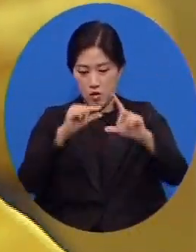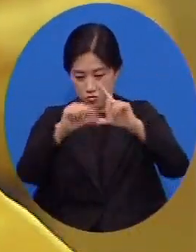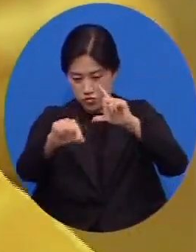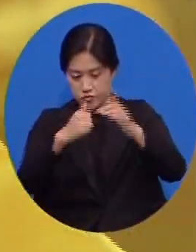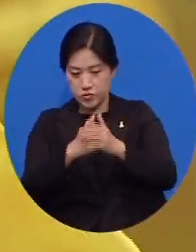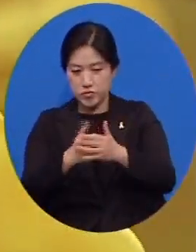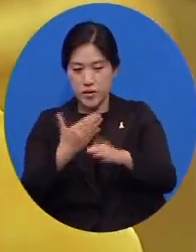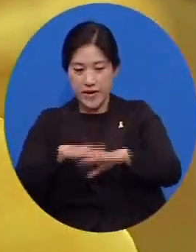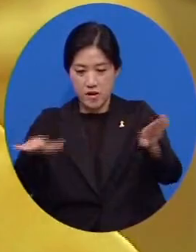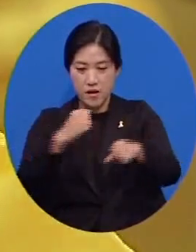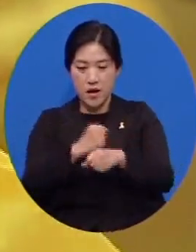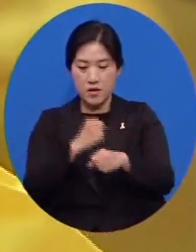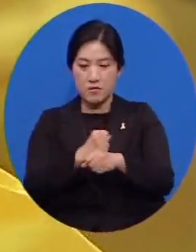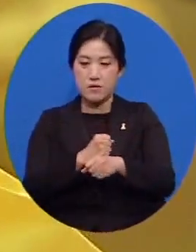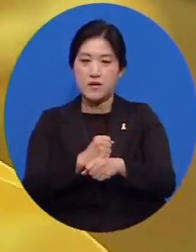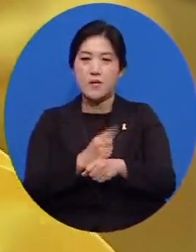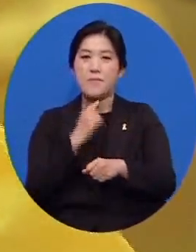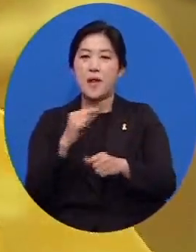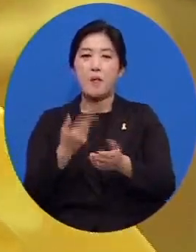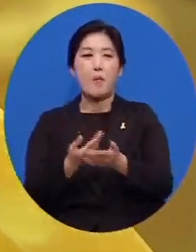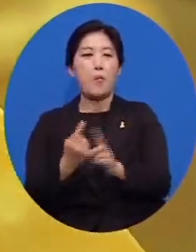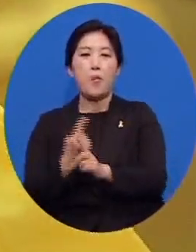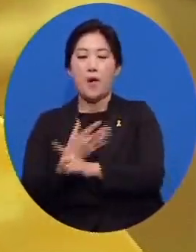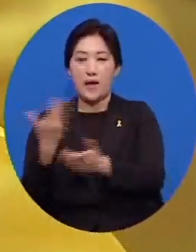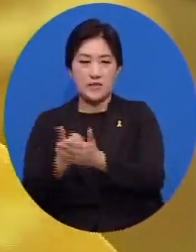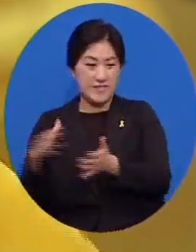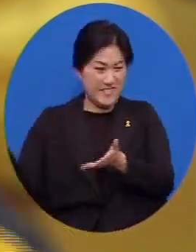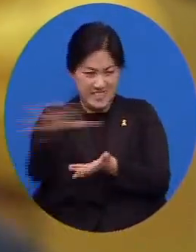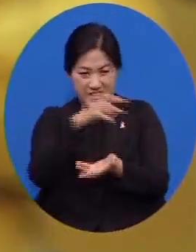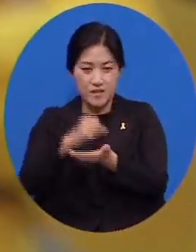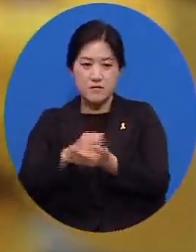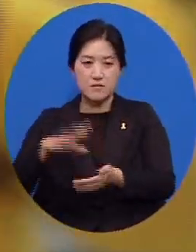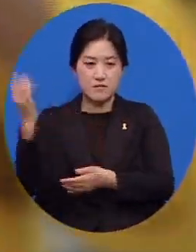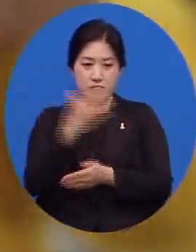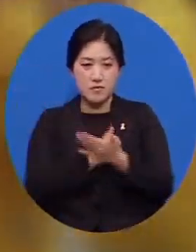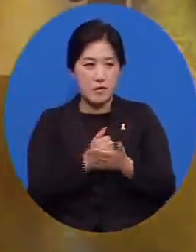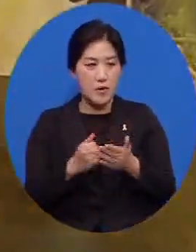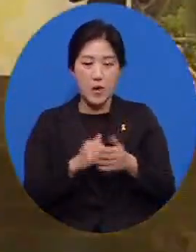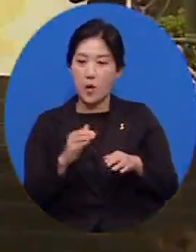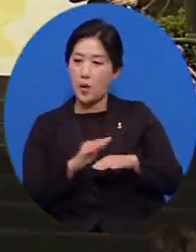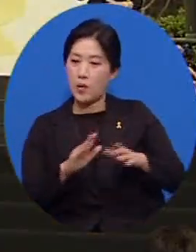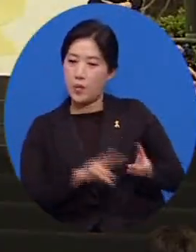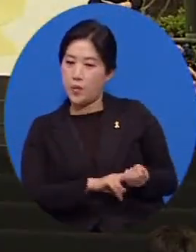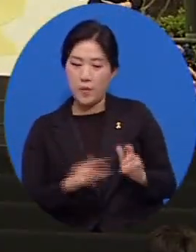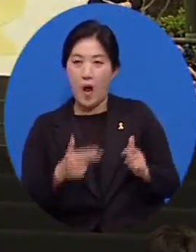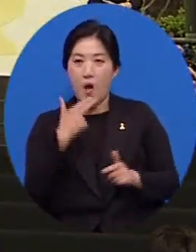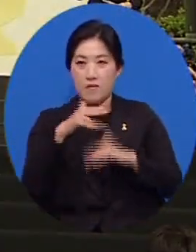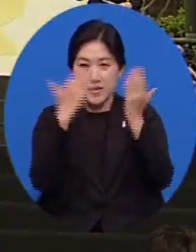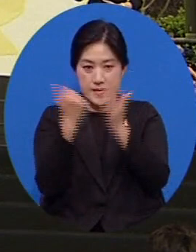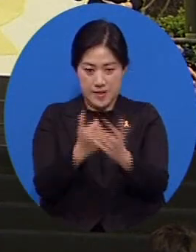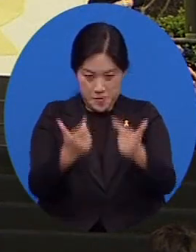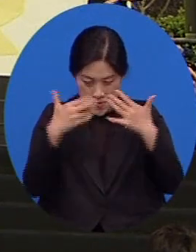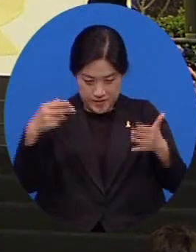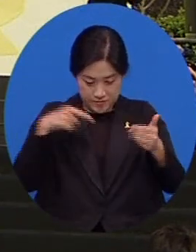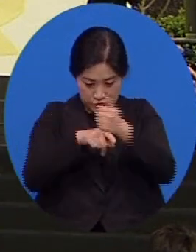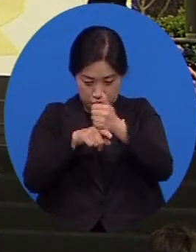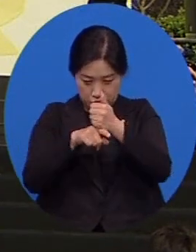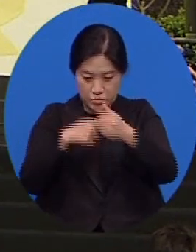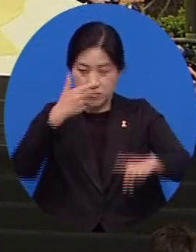수준을 넘어서는 전면적이고 성역 없는 명실상부한 재수사 결과를 내놓아야 합니다.